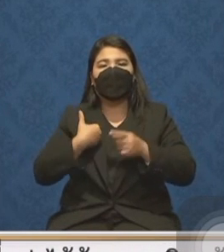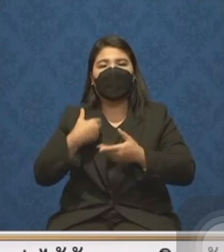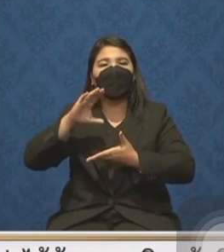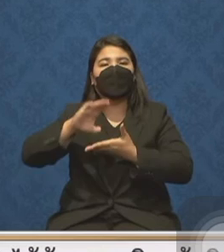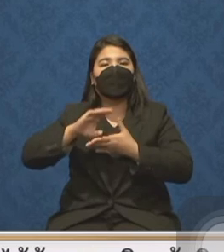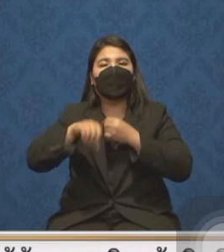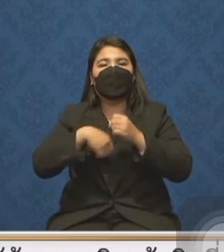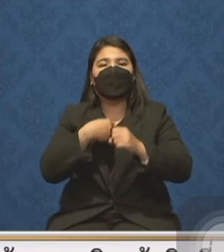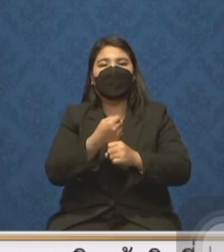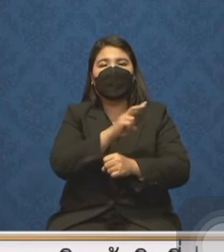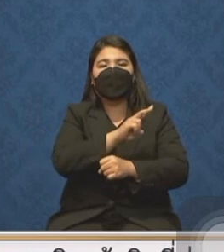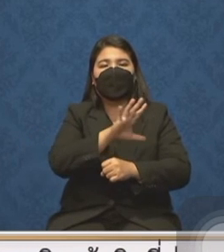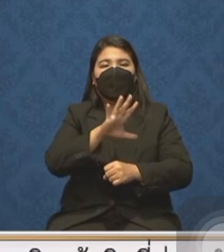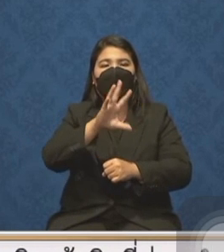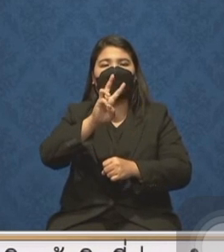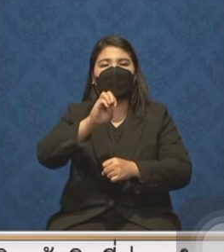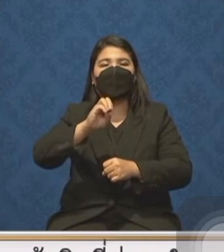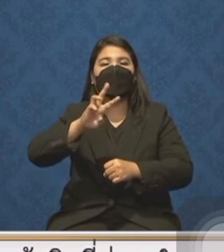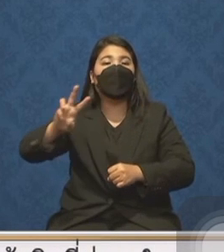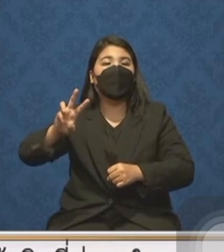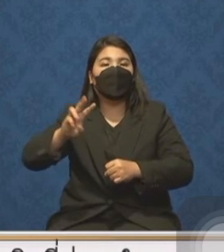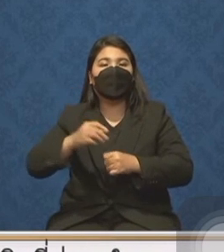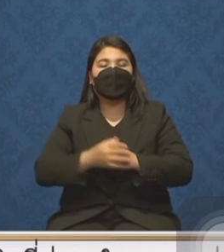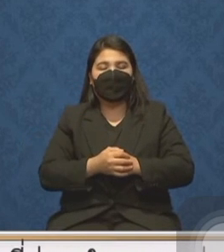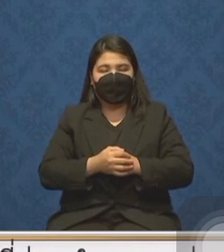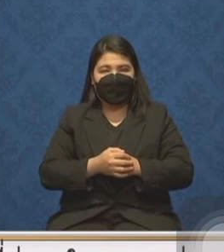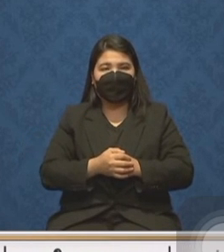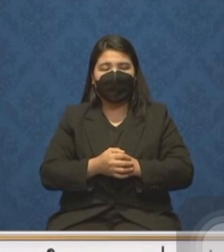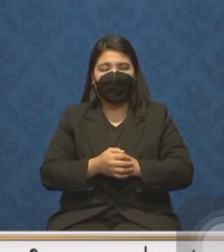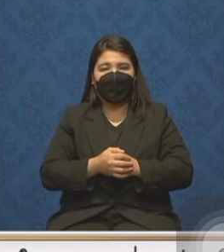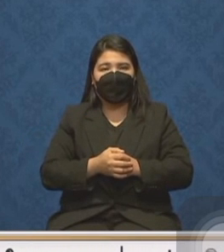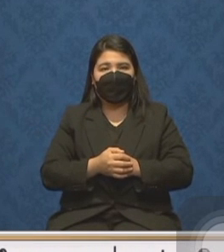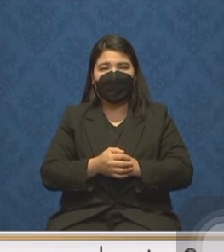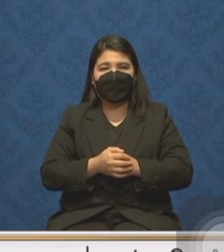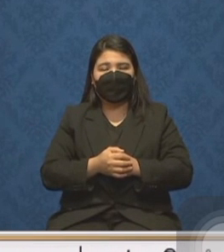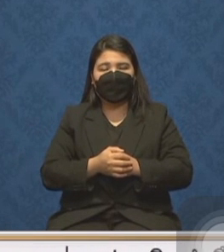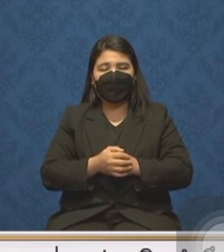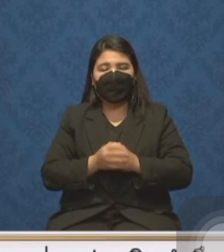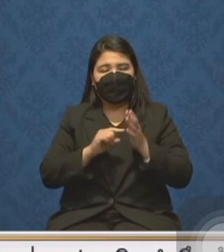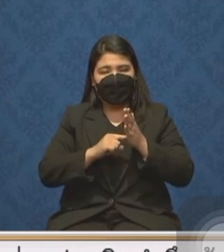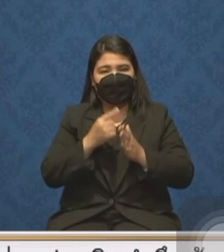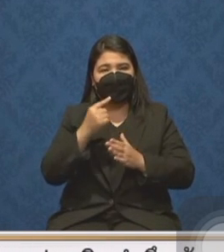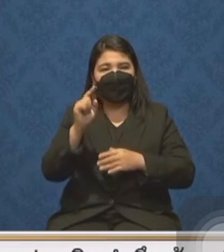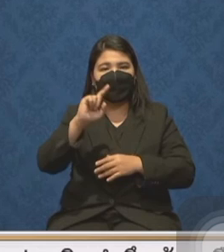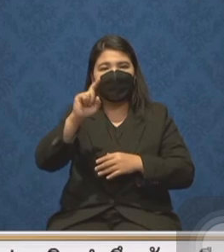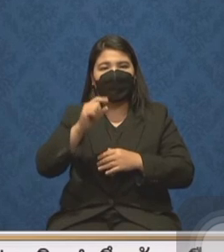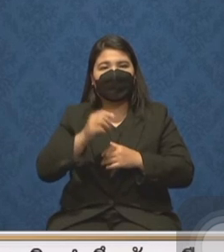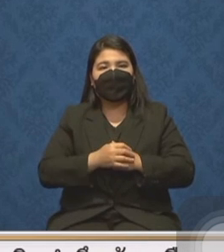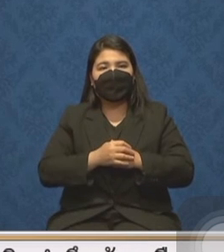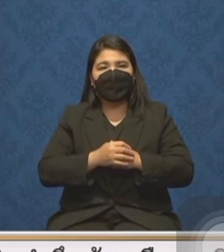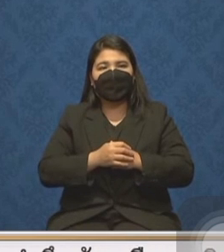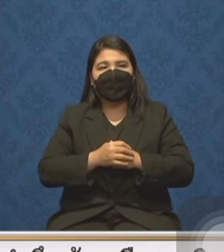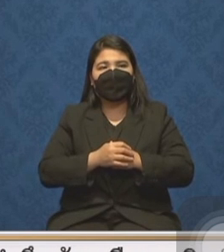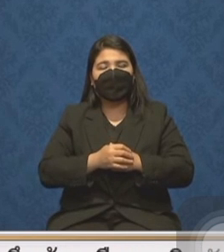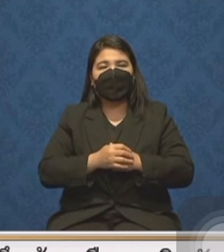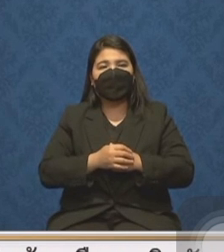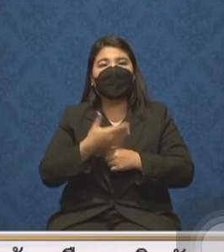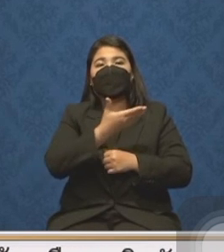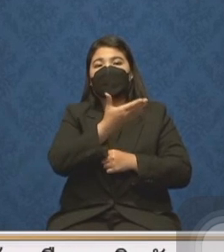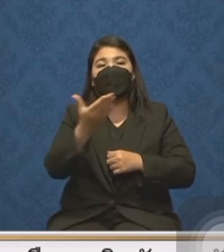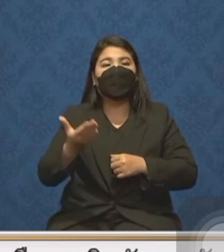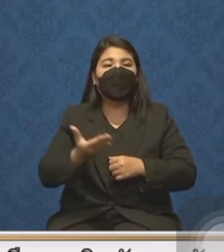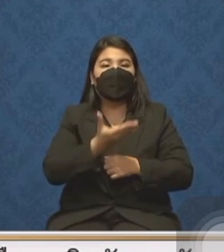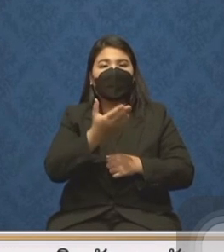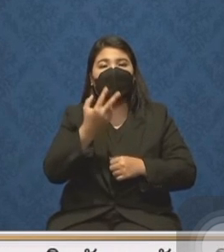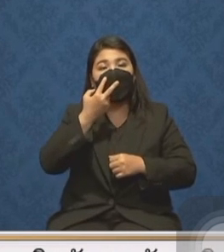ปี2566ครับท่านประธานอย่างแรกเลยนะครับประเด็นแรกที่ผมอยากที่จะให้พวกเร